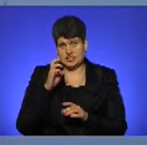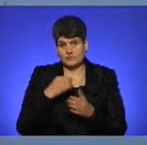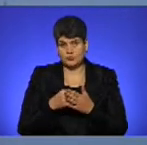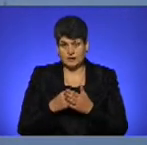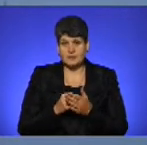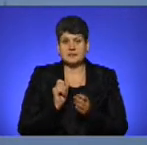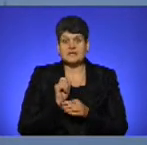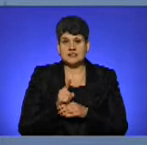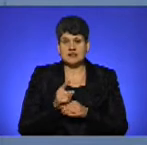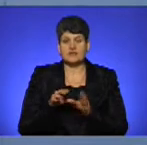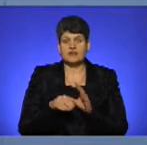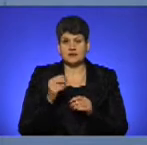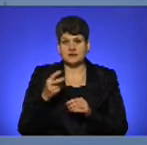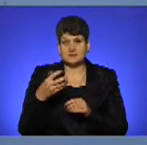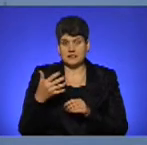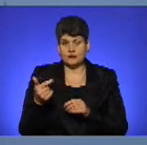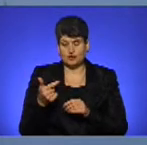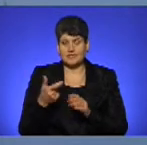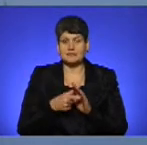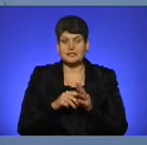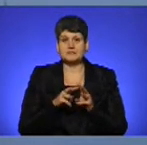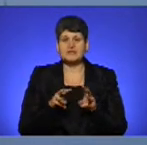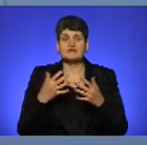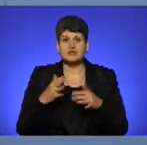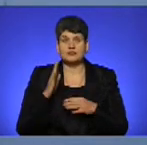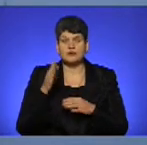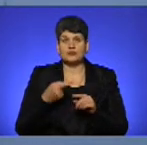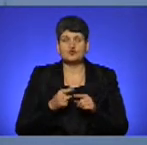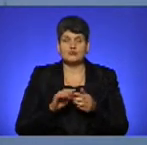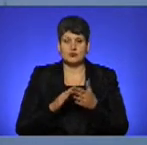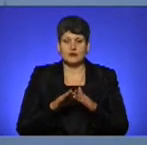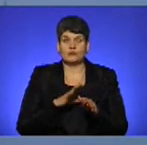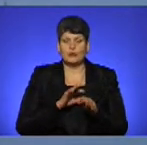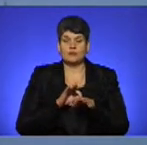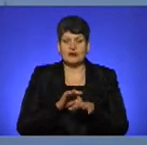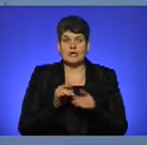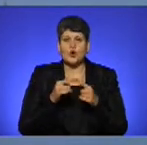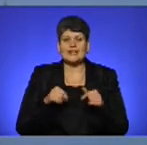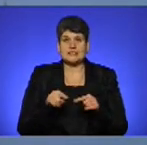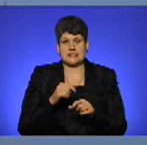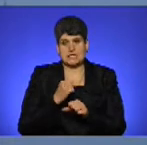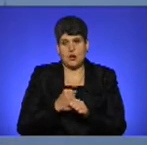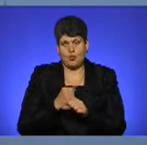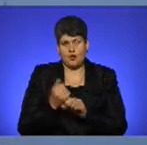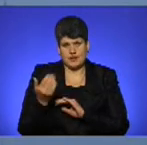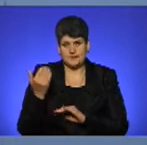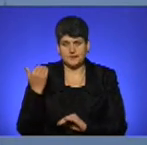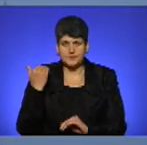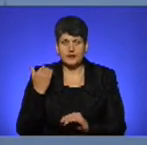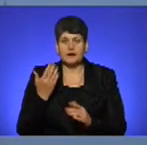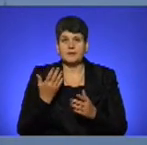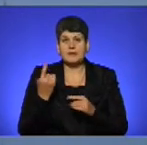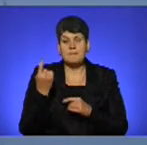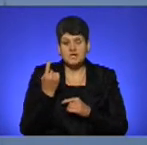на 25 грудня, Кабінет міністрів вже спрогнозував цю ситуацію і була проведена попередня організаційна робота, відповідно до якої,